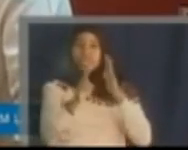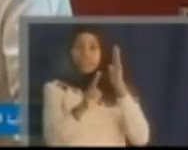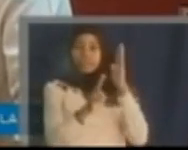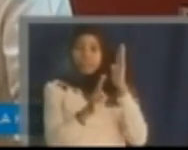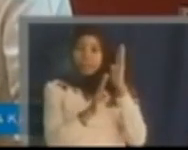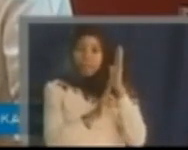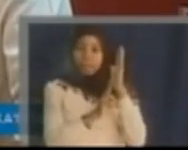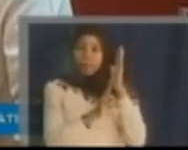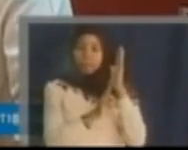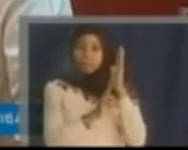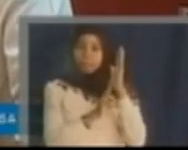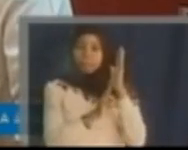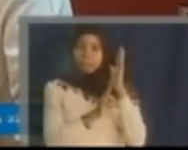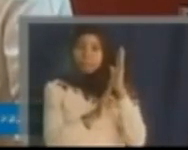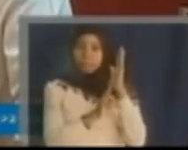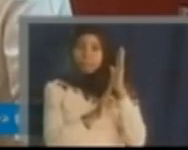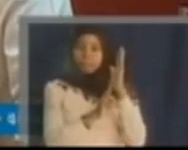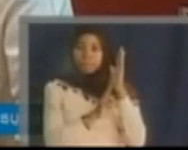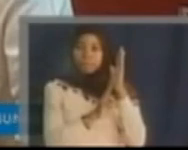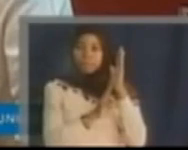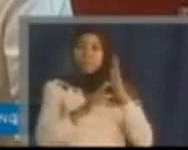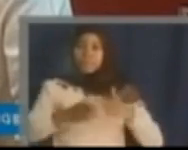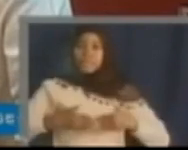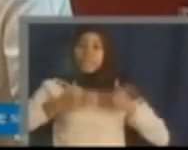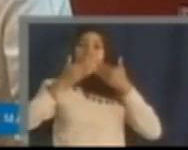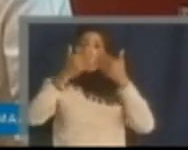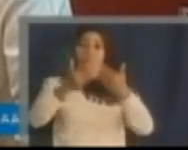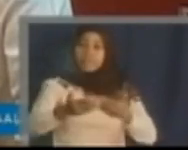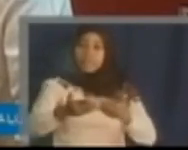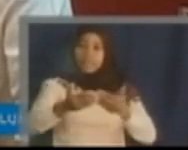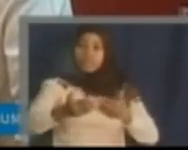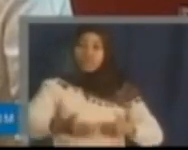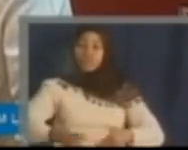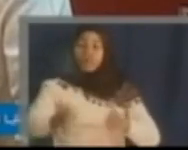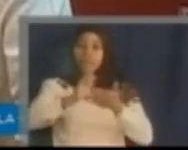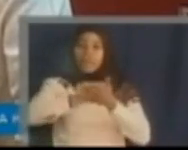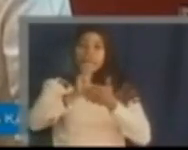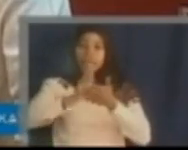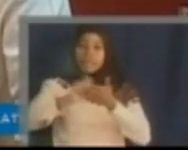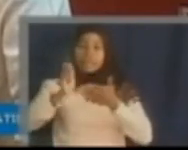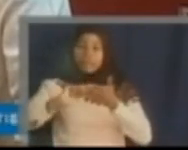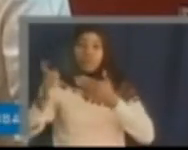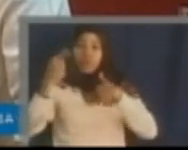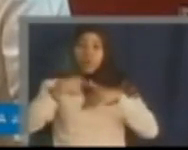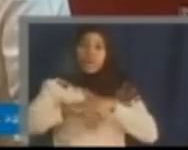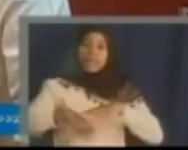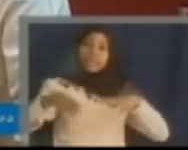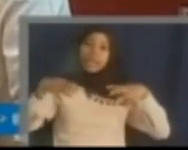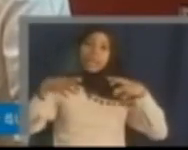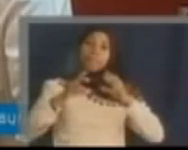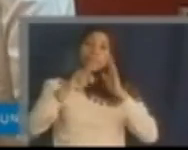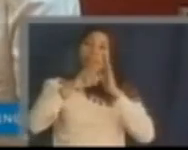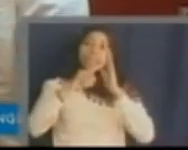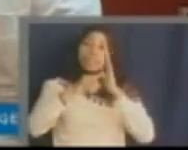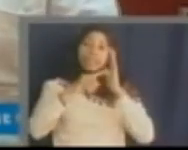na ikawasilishwa na katibu katika kamati tarehe 31 mwezi wa Machi mwaka